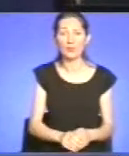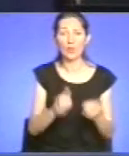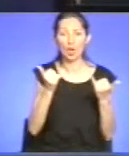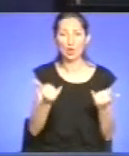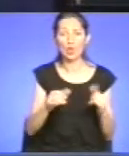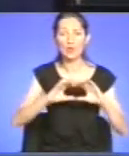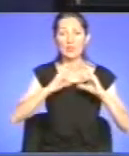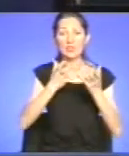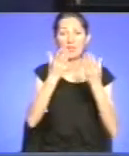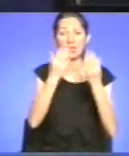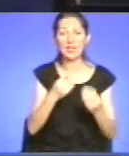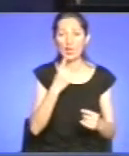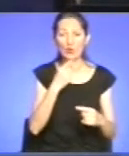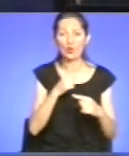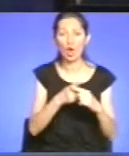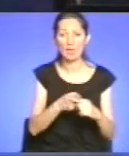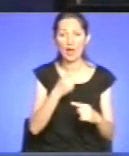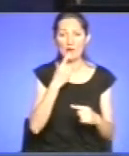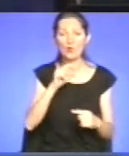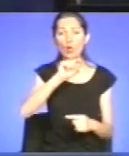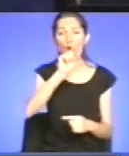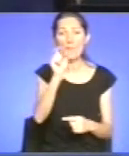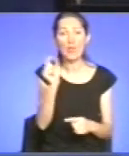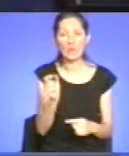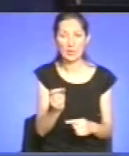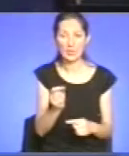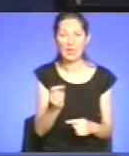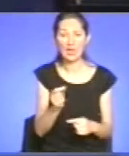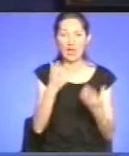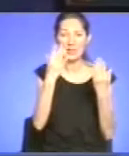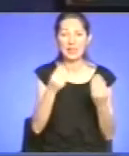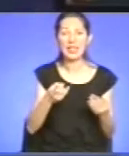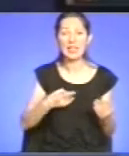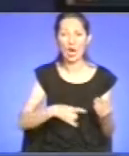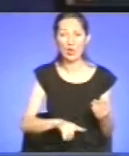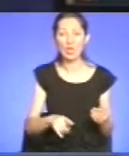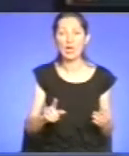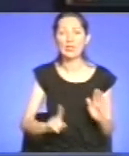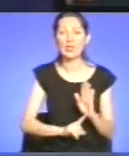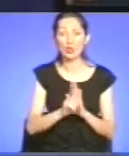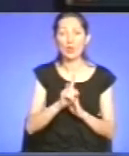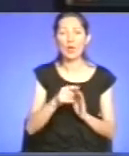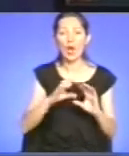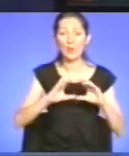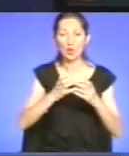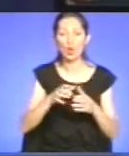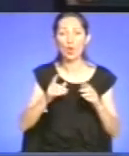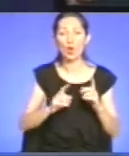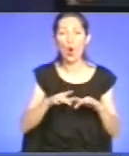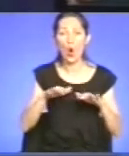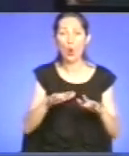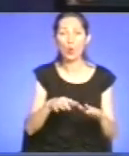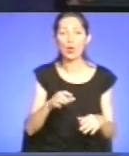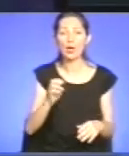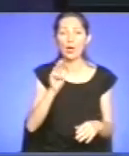Сьогодні Всесвітній день Червоного Хреста і Червоного Півмісяця. День народження засновника міжнародного руху, швейцарського